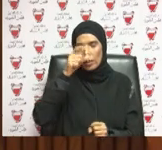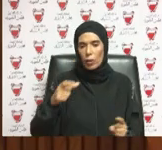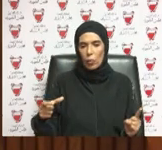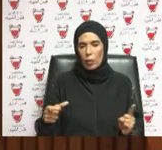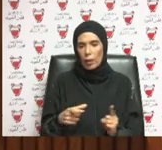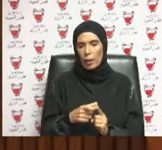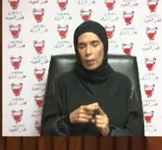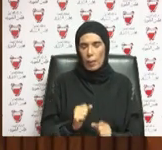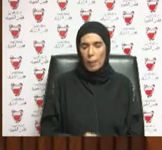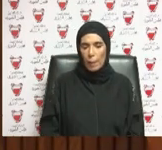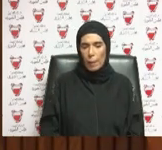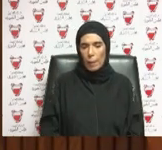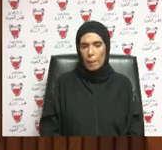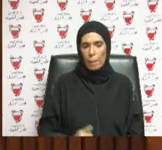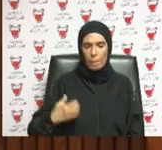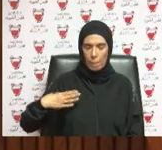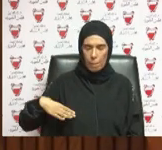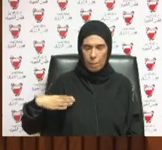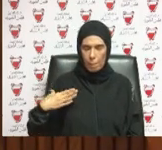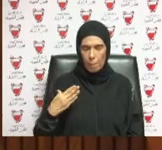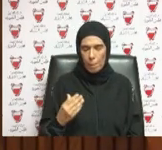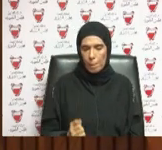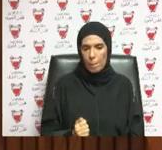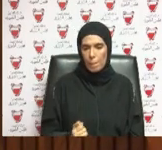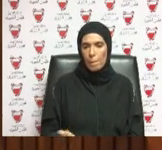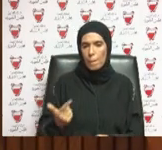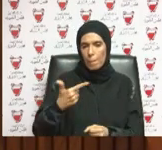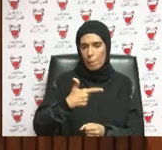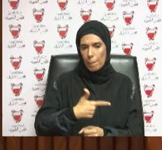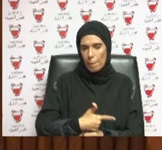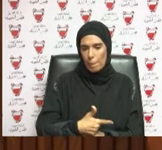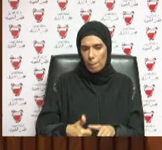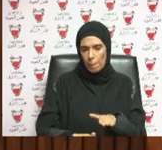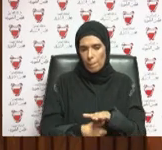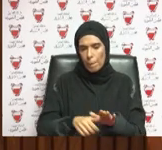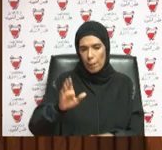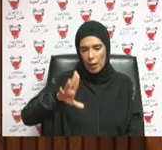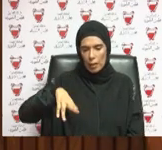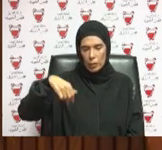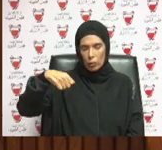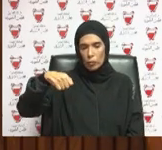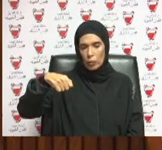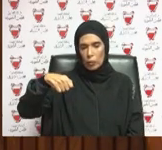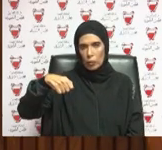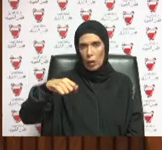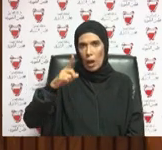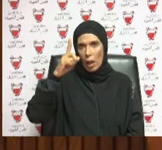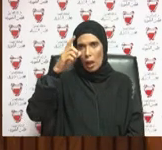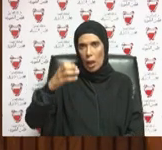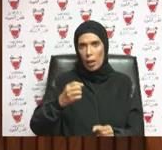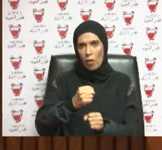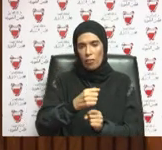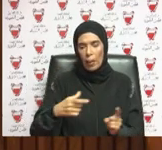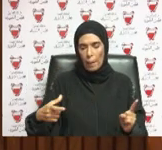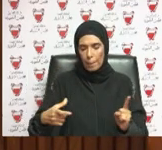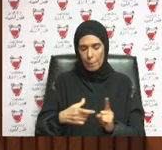حفظه الله ورعاه، وإلى مقام سيدي صاحب السمو الملك الأمير سلمان بن حمد آل خليفة ولي